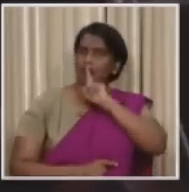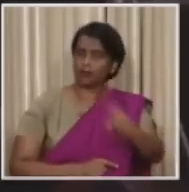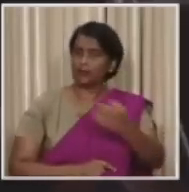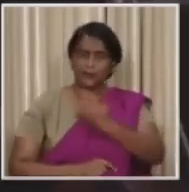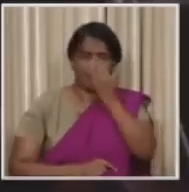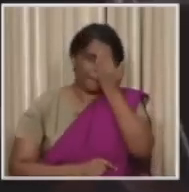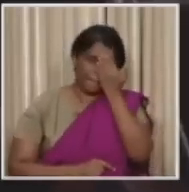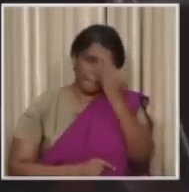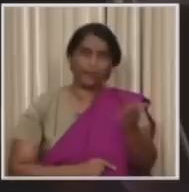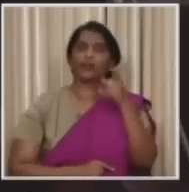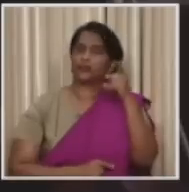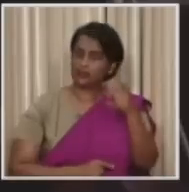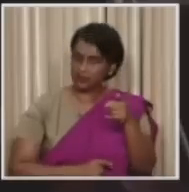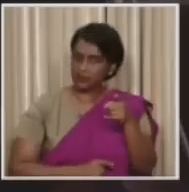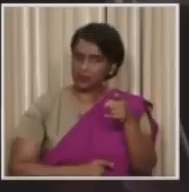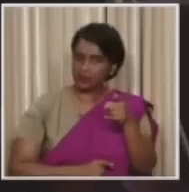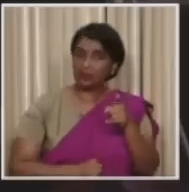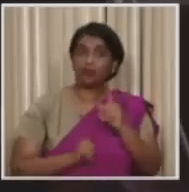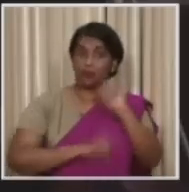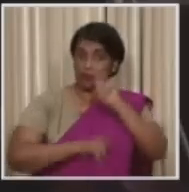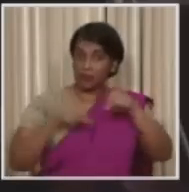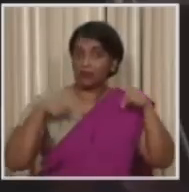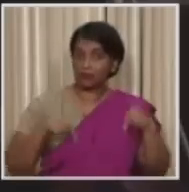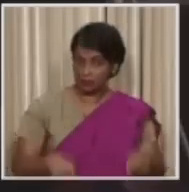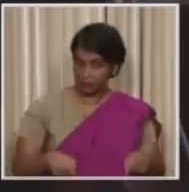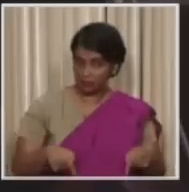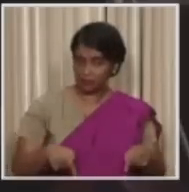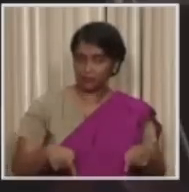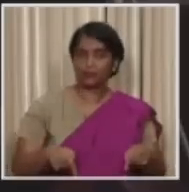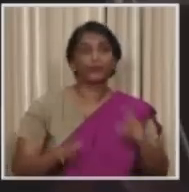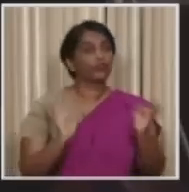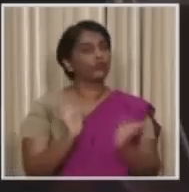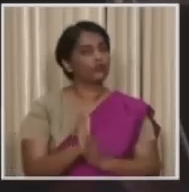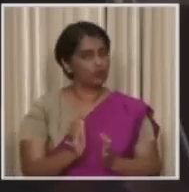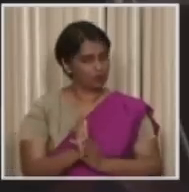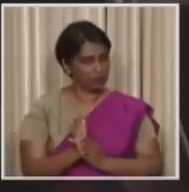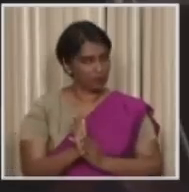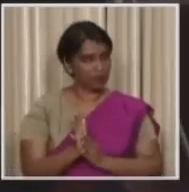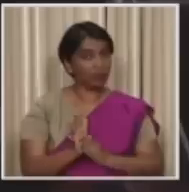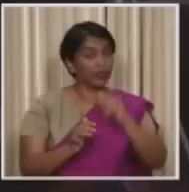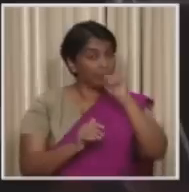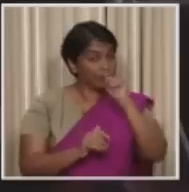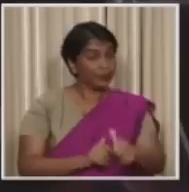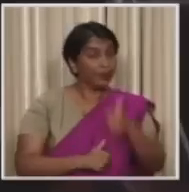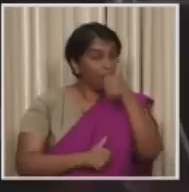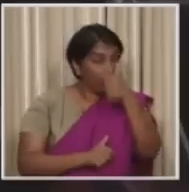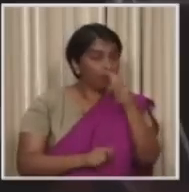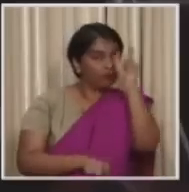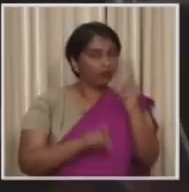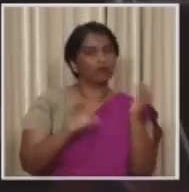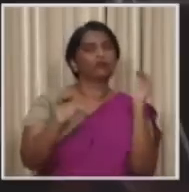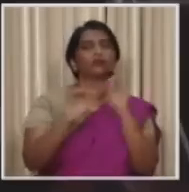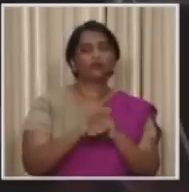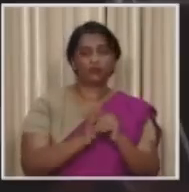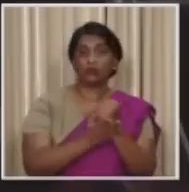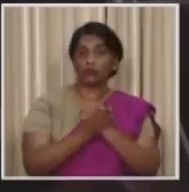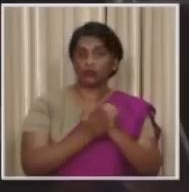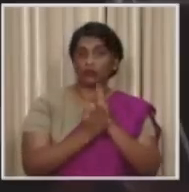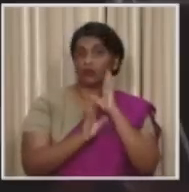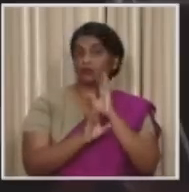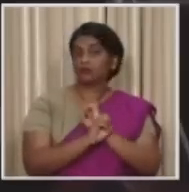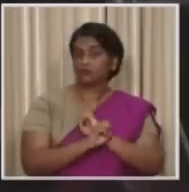lu agal lah. Me sabab. Me khamitu ata. Nisi niyojanaya laba denna me siyalla eliyata